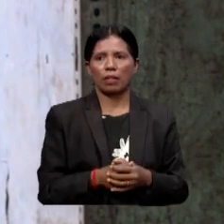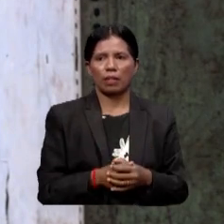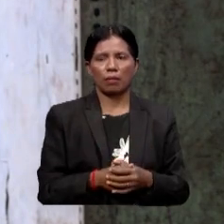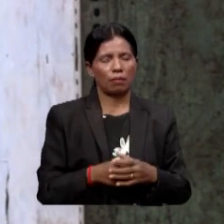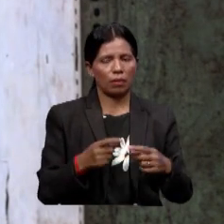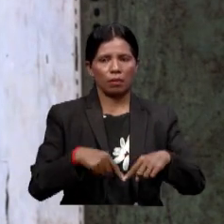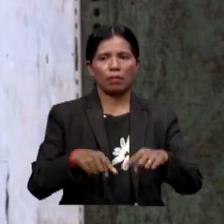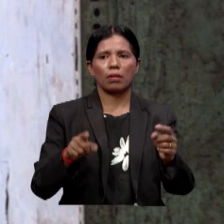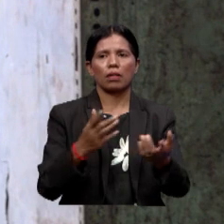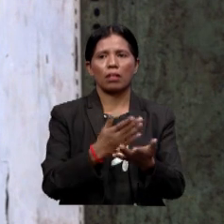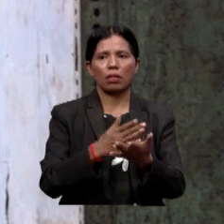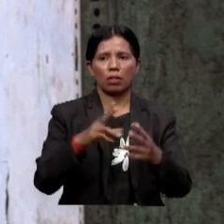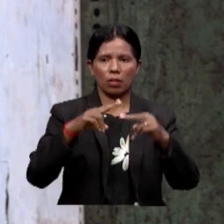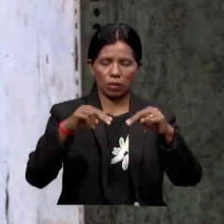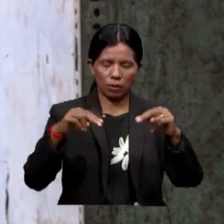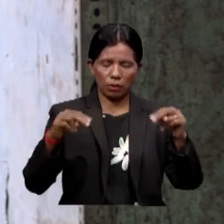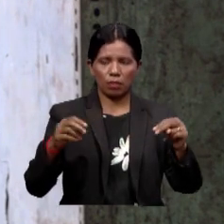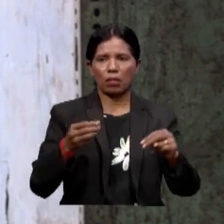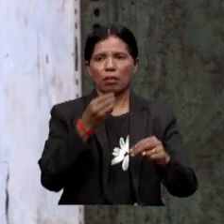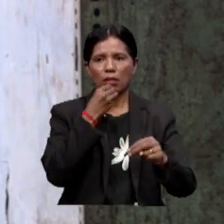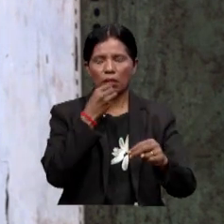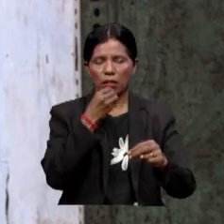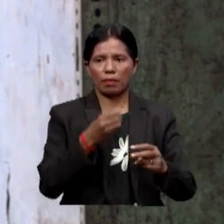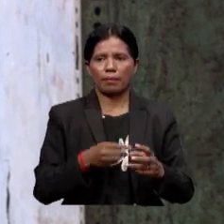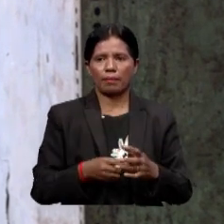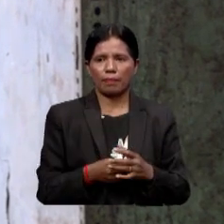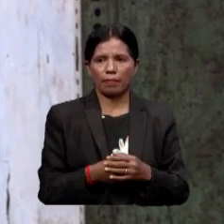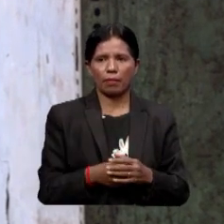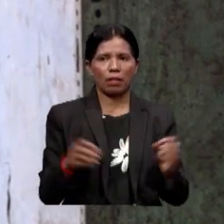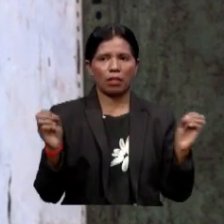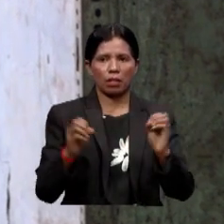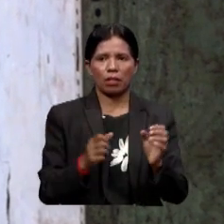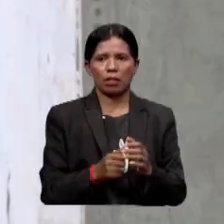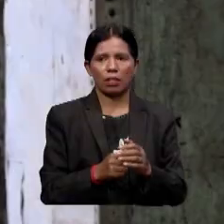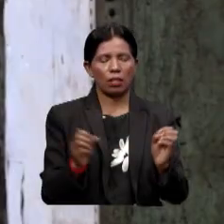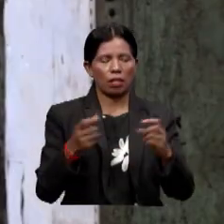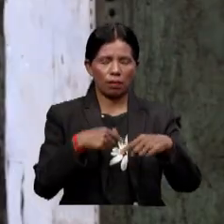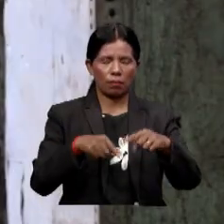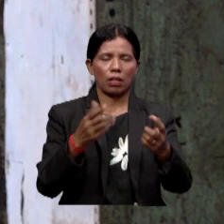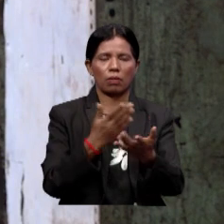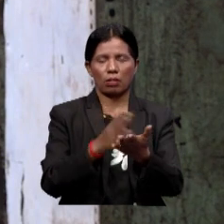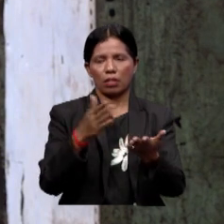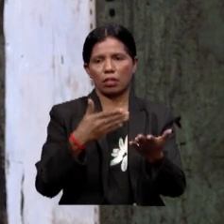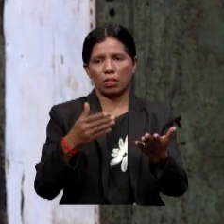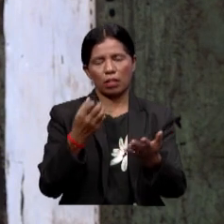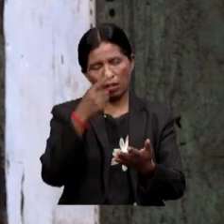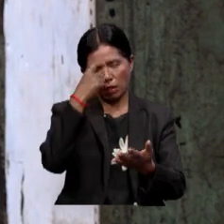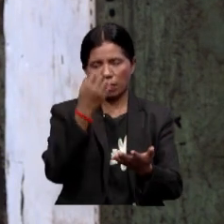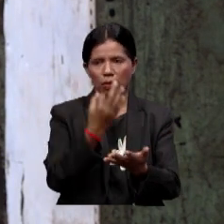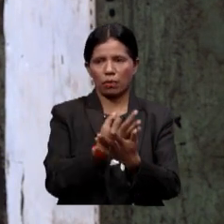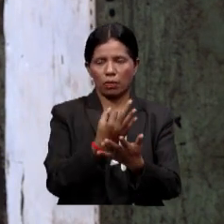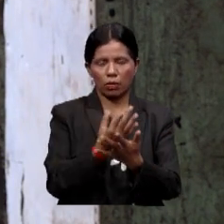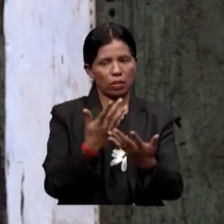penting paling kah pola sebab ni dia tentang ni apa maka layak ya lah lah pada sama